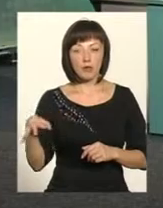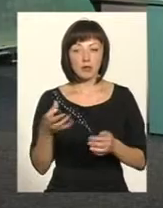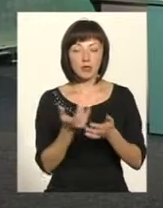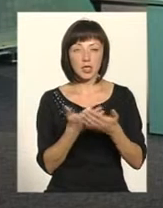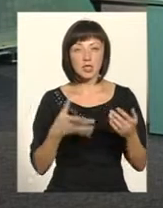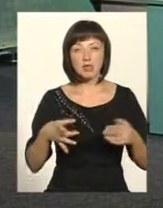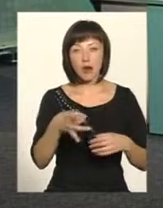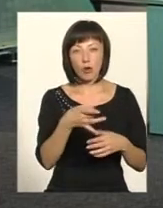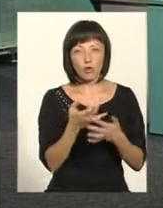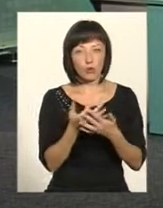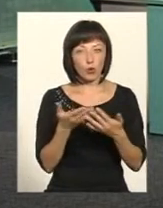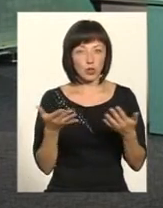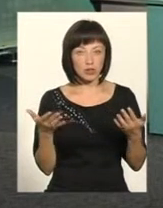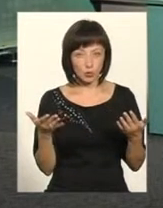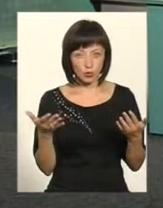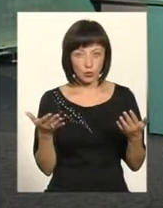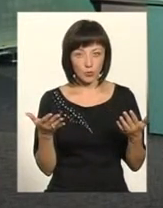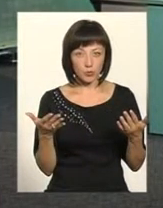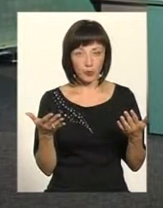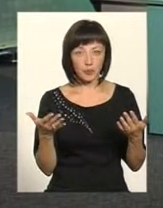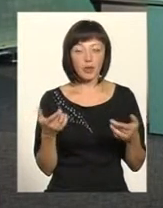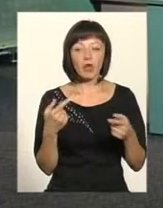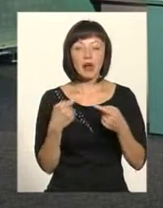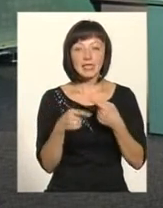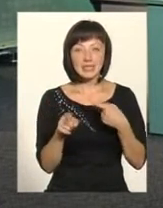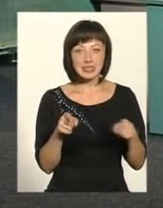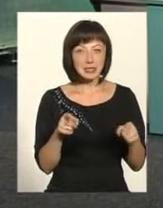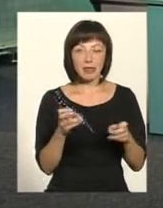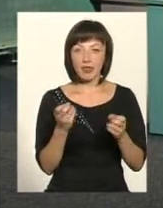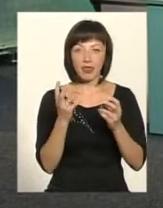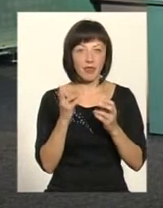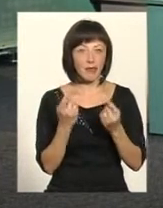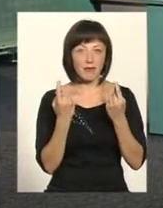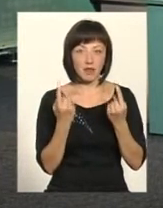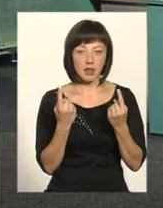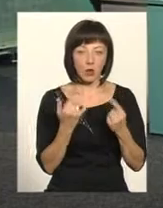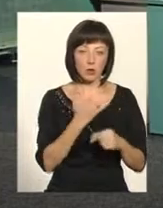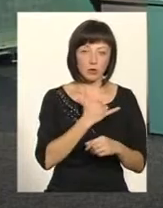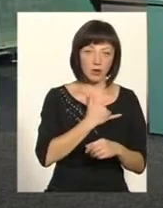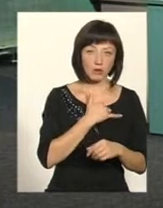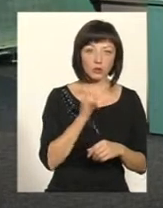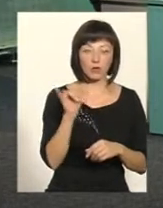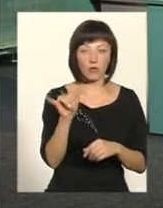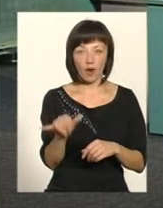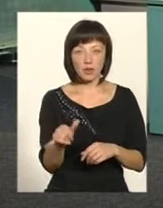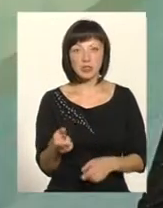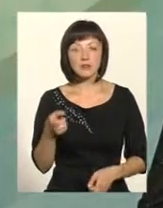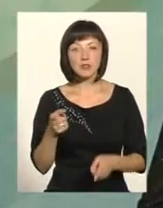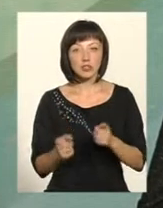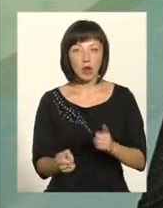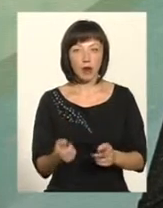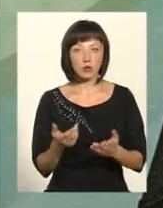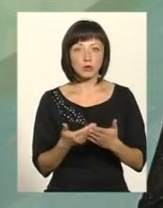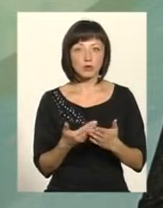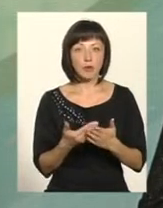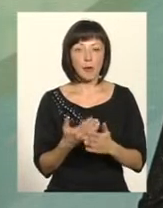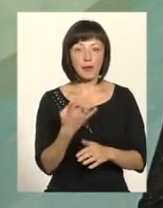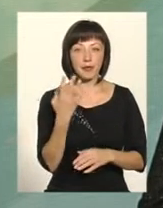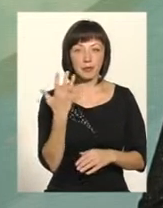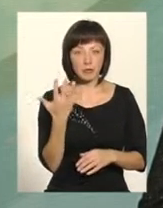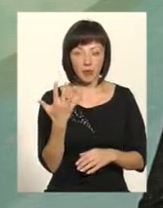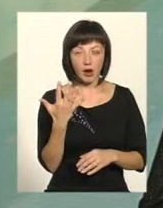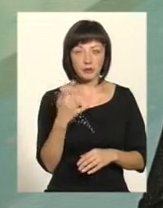вони по-різному трошечки, ну, різниця, я думаю, що невелика, як у вас, як у нас. От, звичайно, візьміть